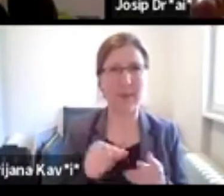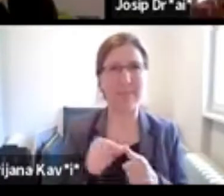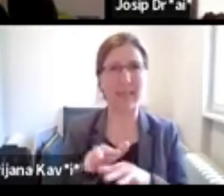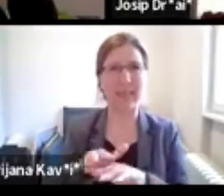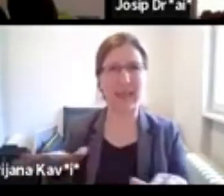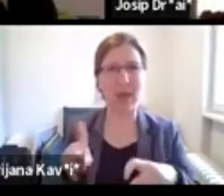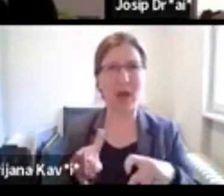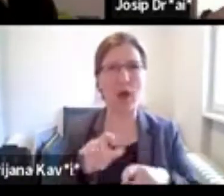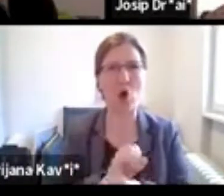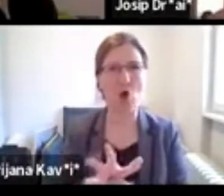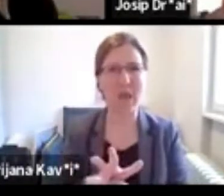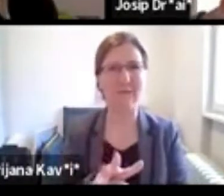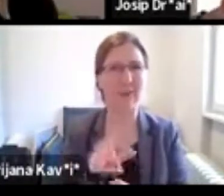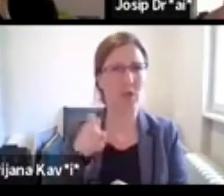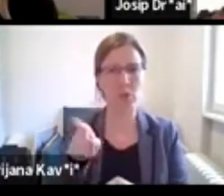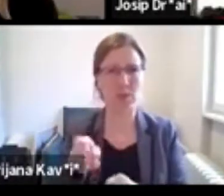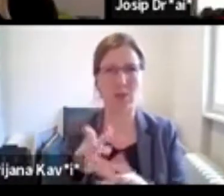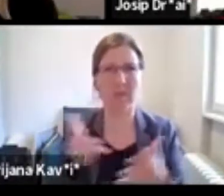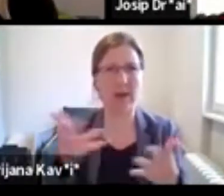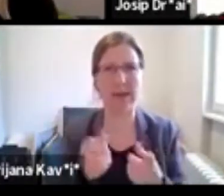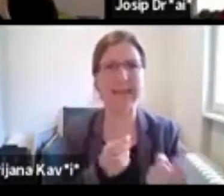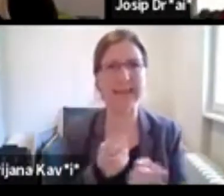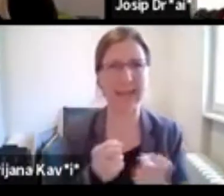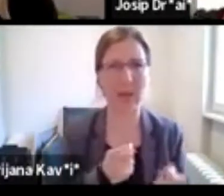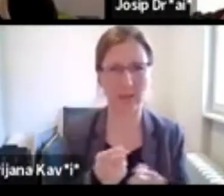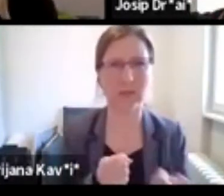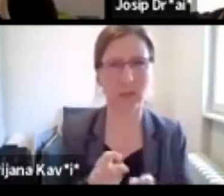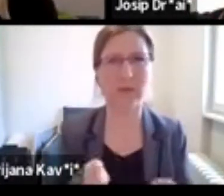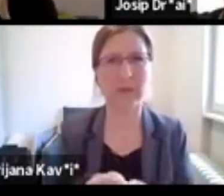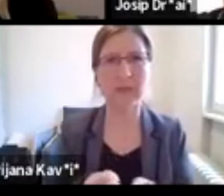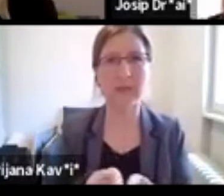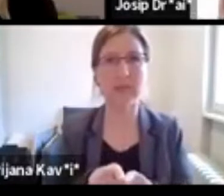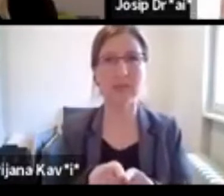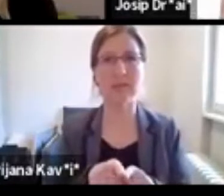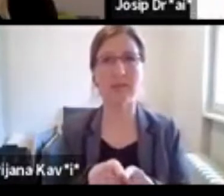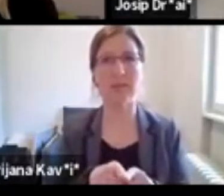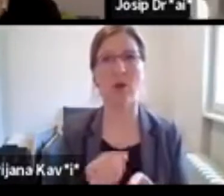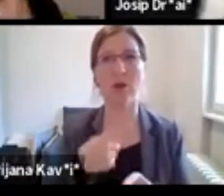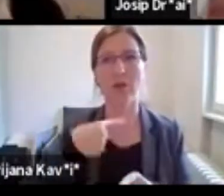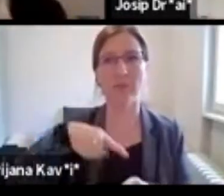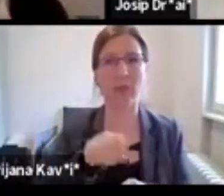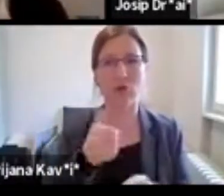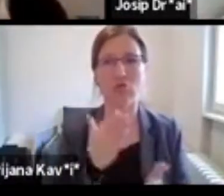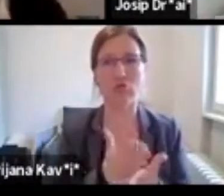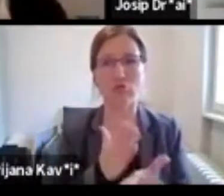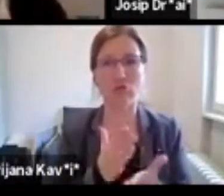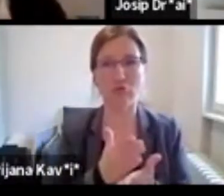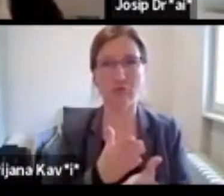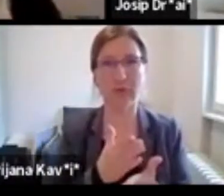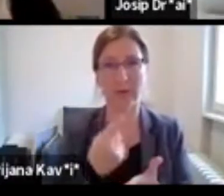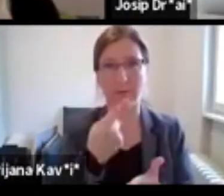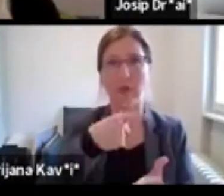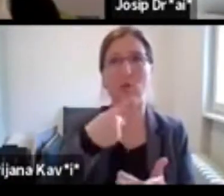teškoće s kojima se mi suočavamo jednako tako su velika enigma, odnosno teškoća i za osobe sa